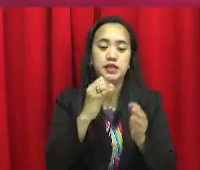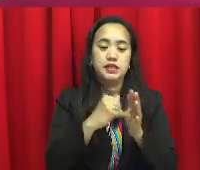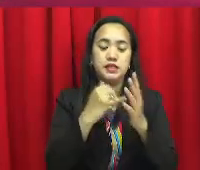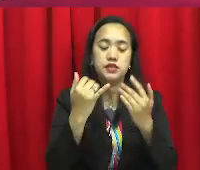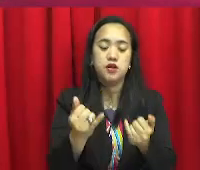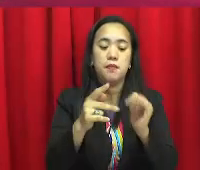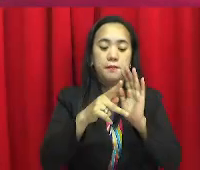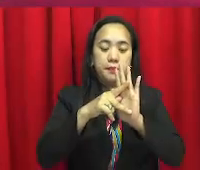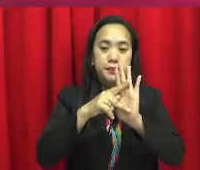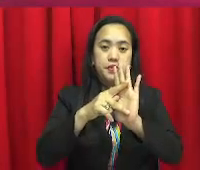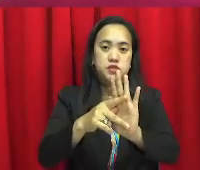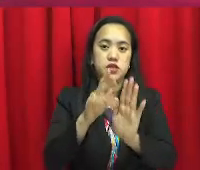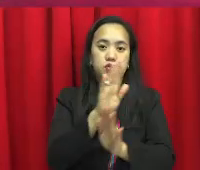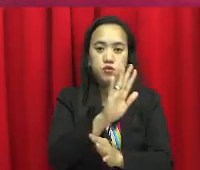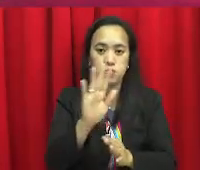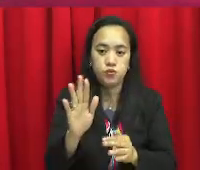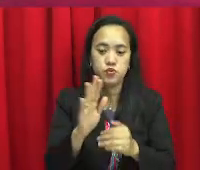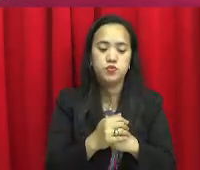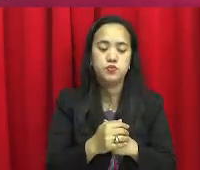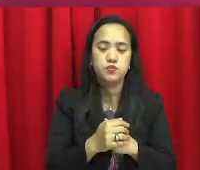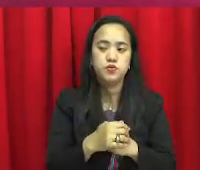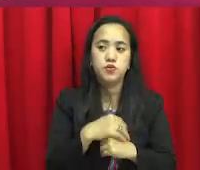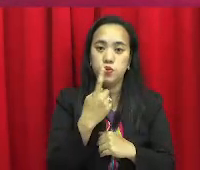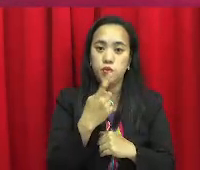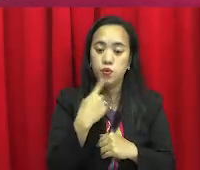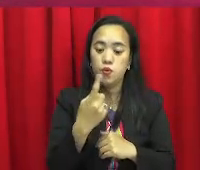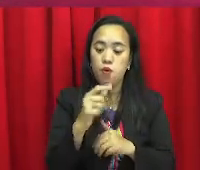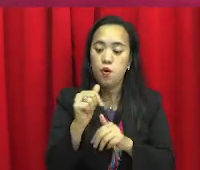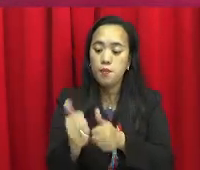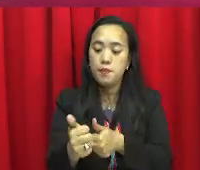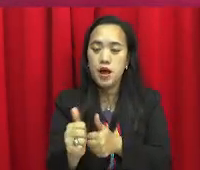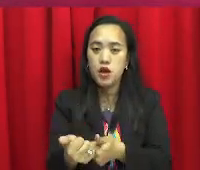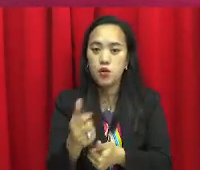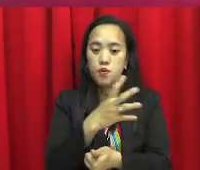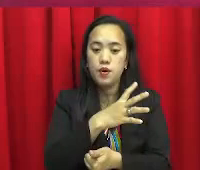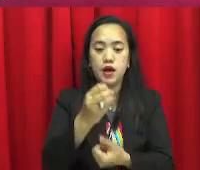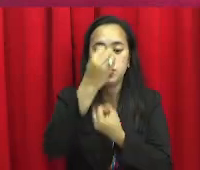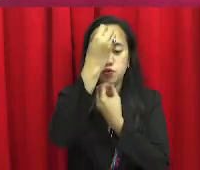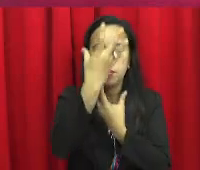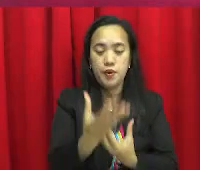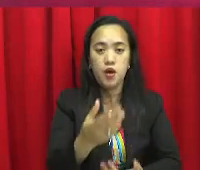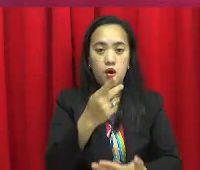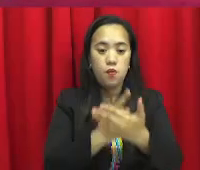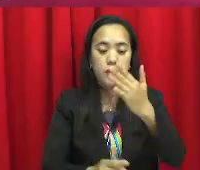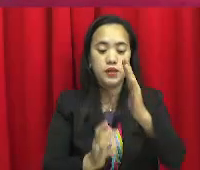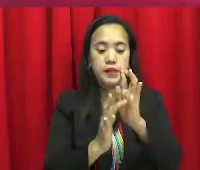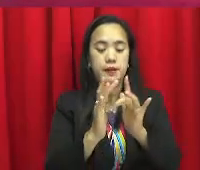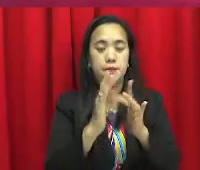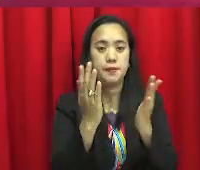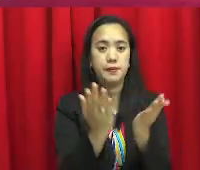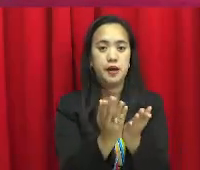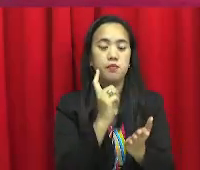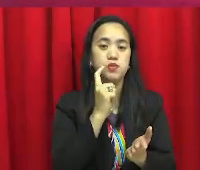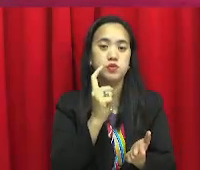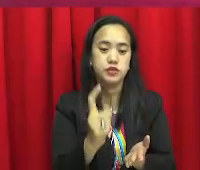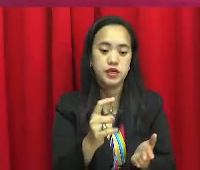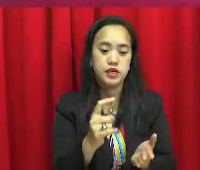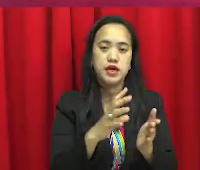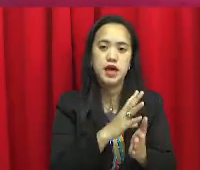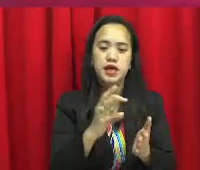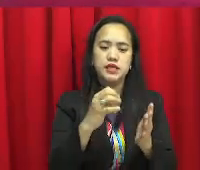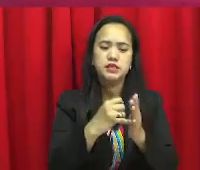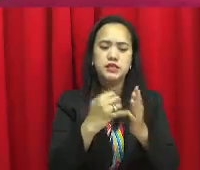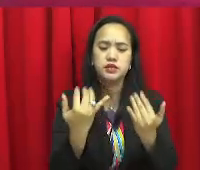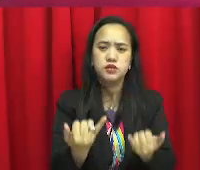mga taong gumagawa at sumusunod sa sinasabi po ng salita ng Diyos at talagang nagkakabunga naman.